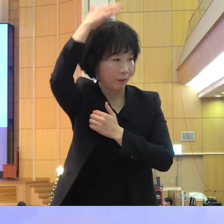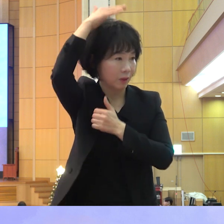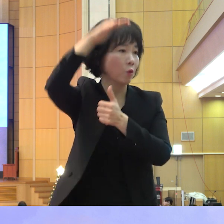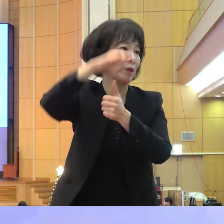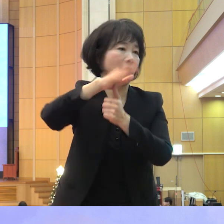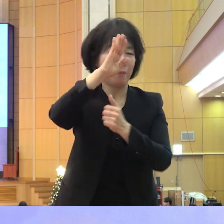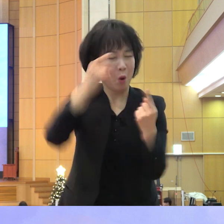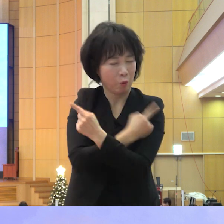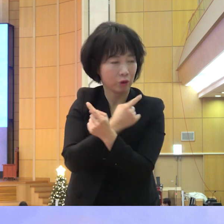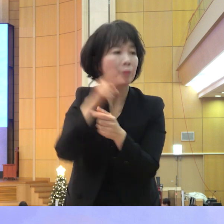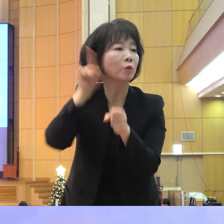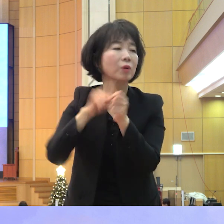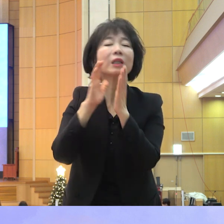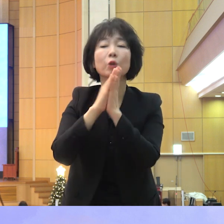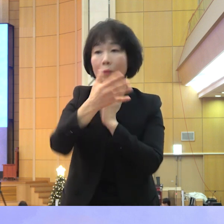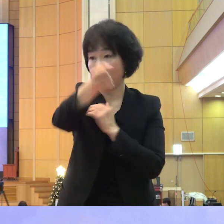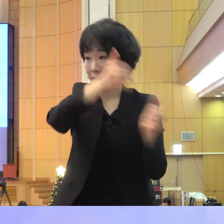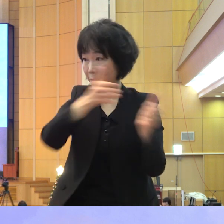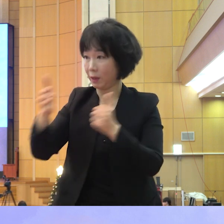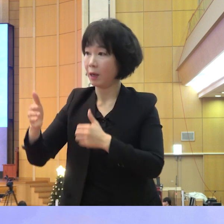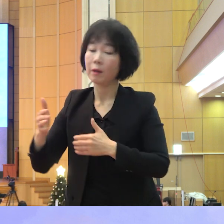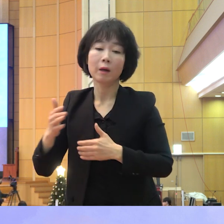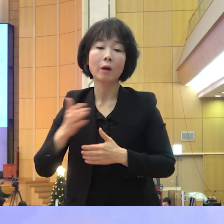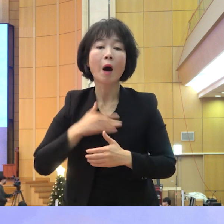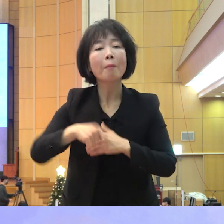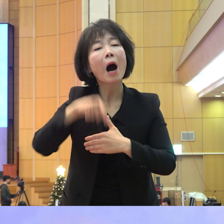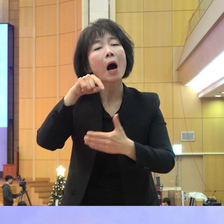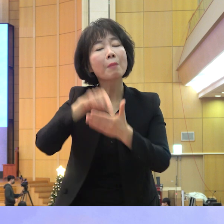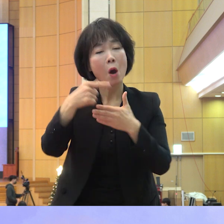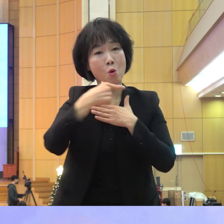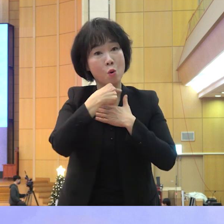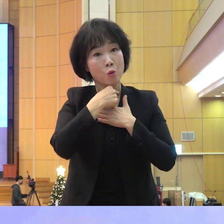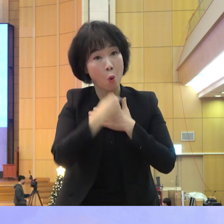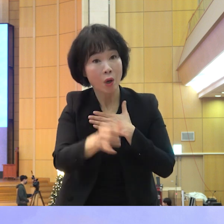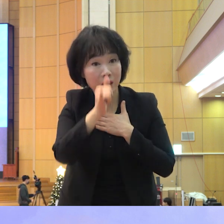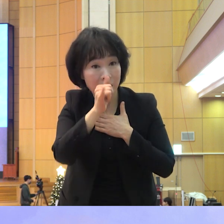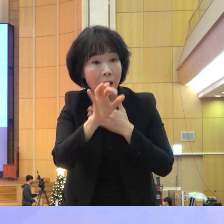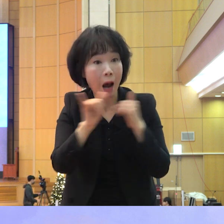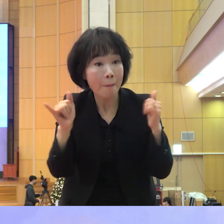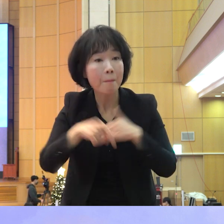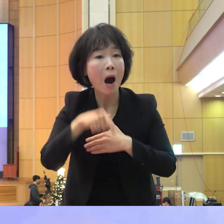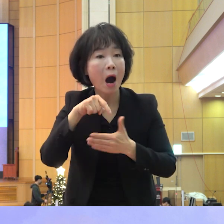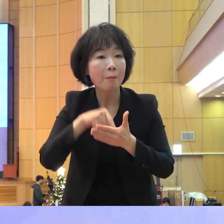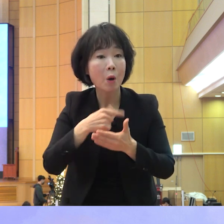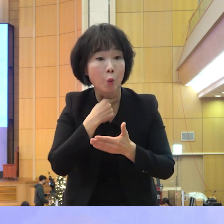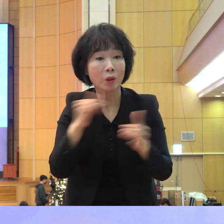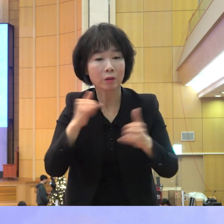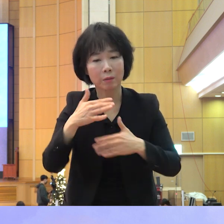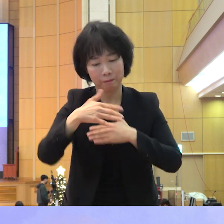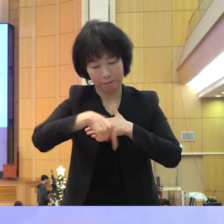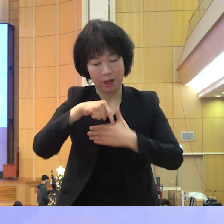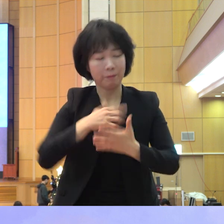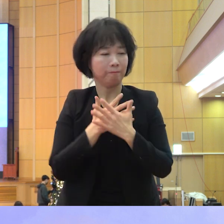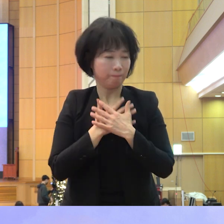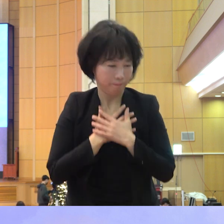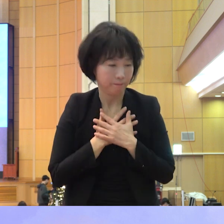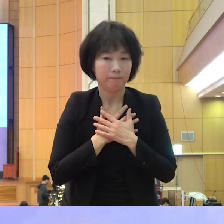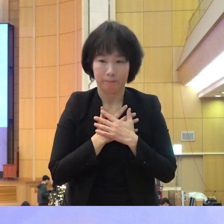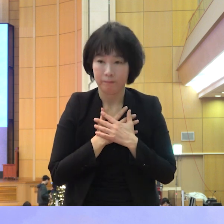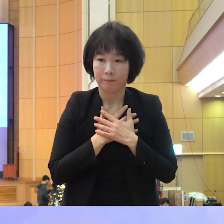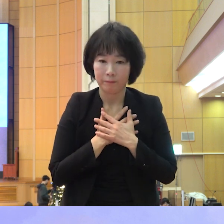바랍니다. 그리고 내가 무언가 소망하는 것, 소원하는 것을 이루기를 원하신